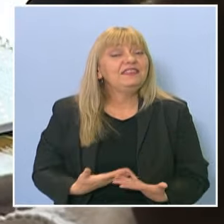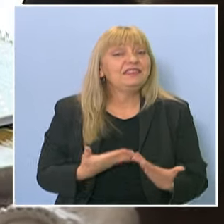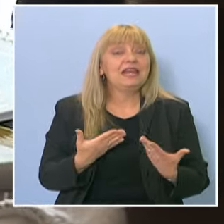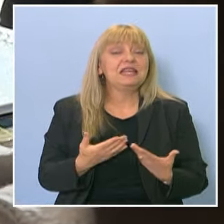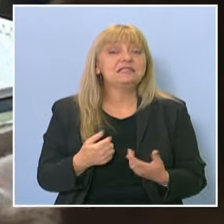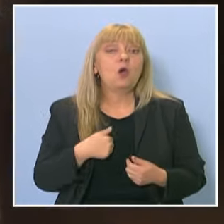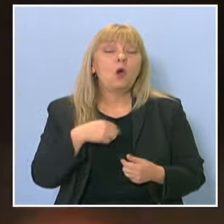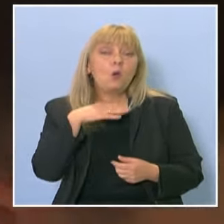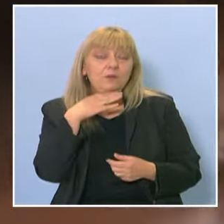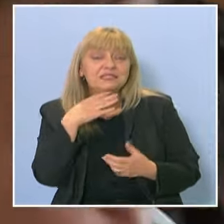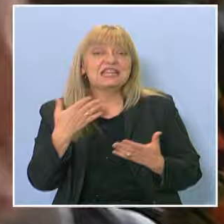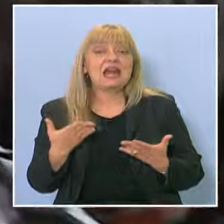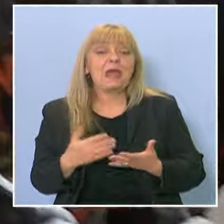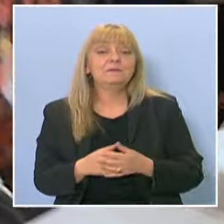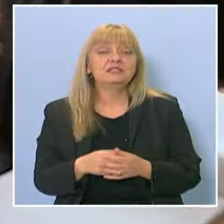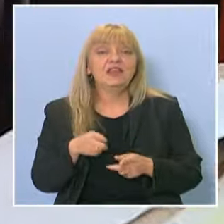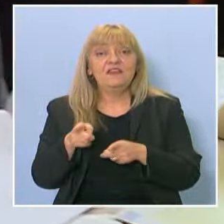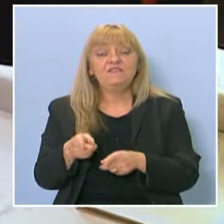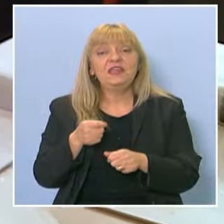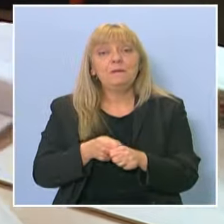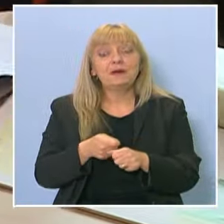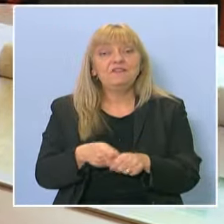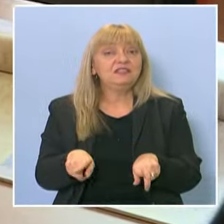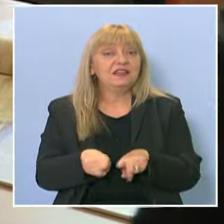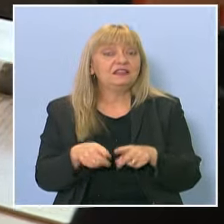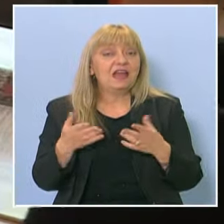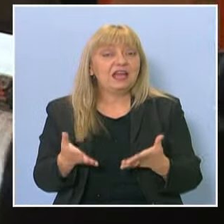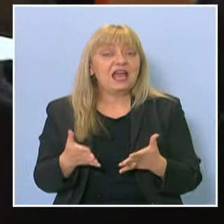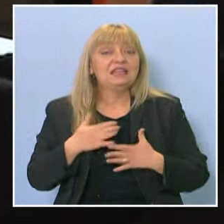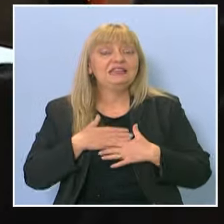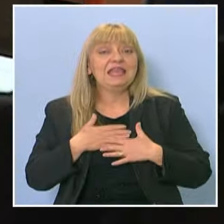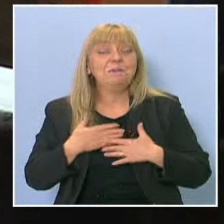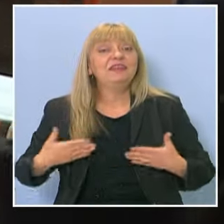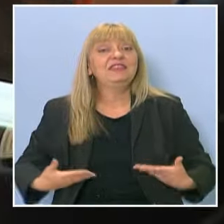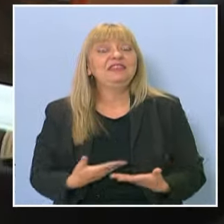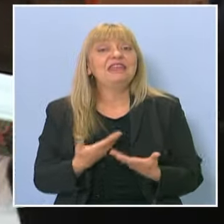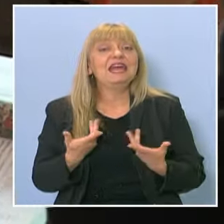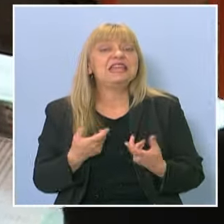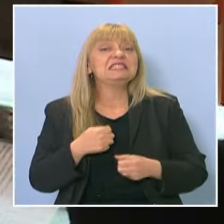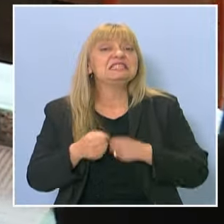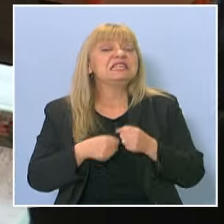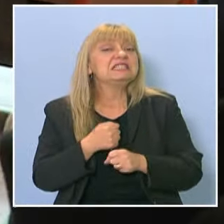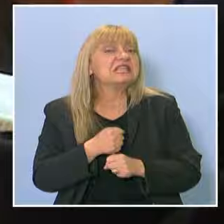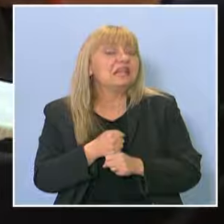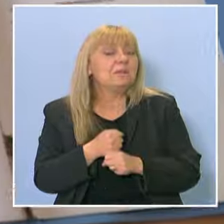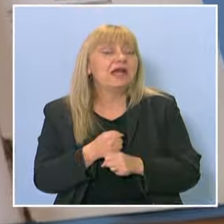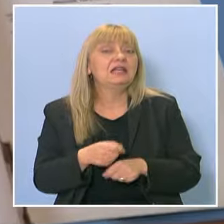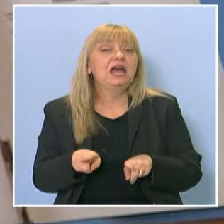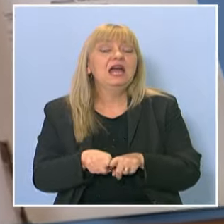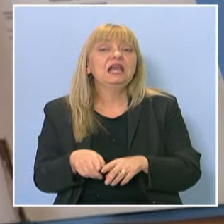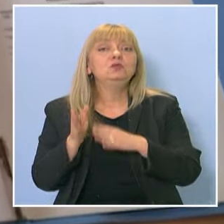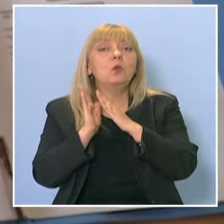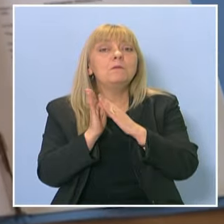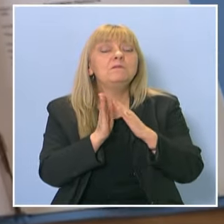стараем се. Вие правите така, че да имат интересни занимания. Като библиотекар